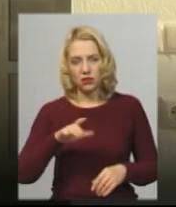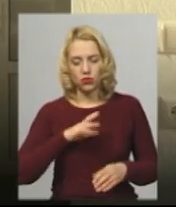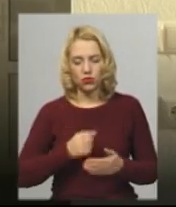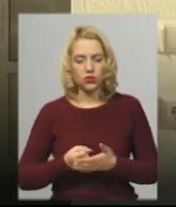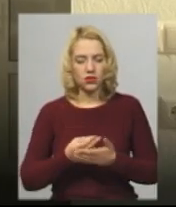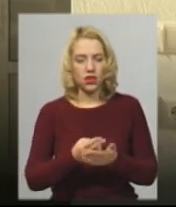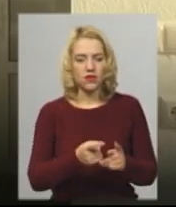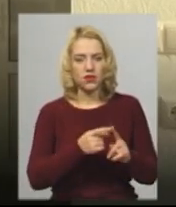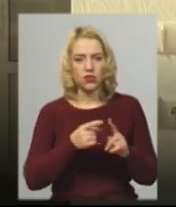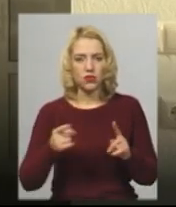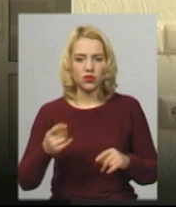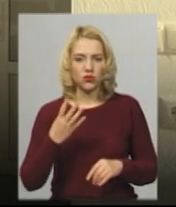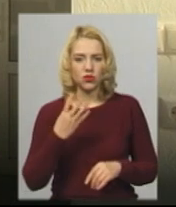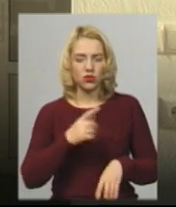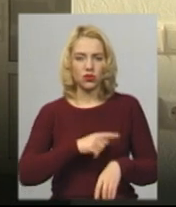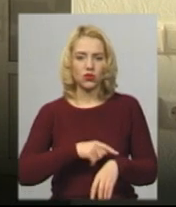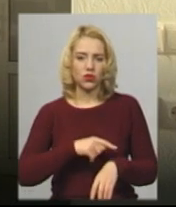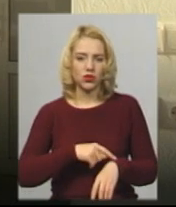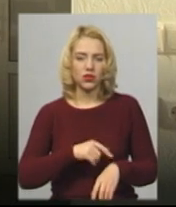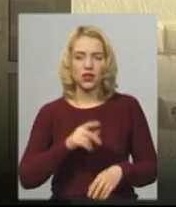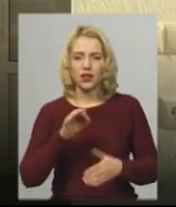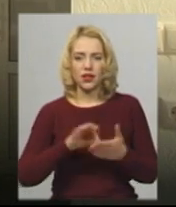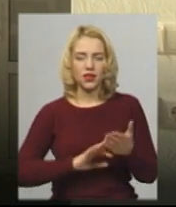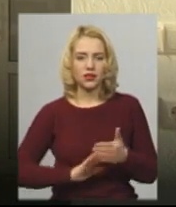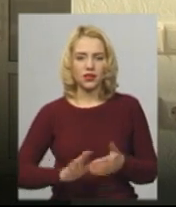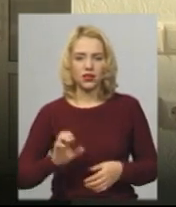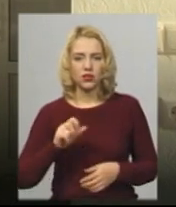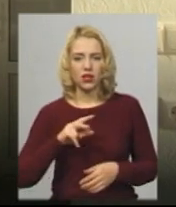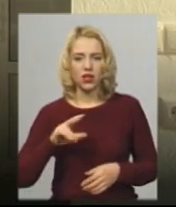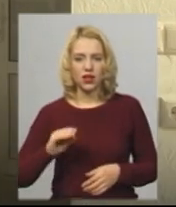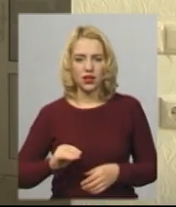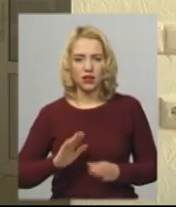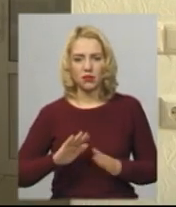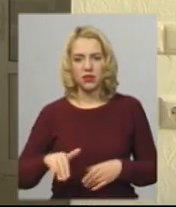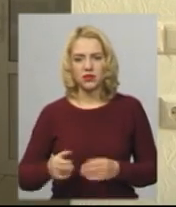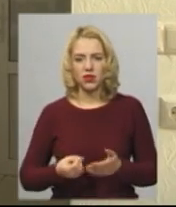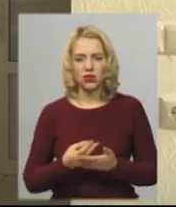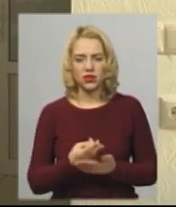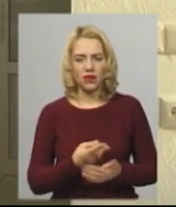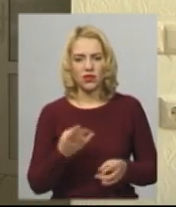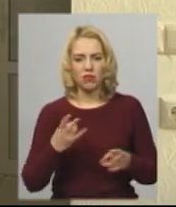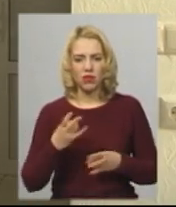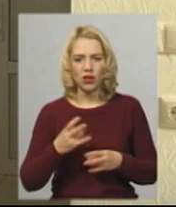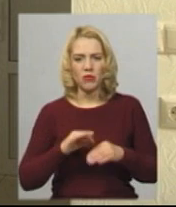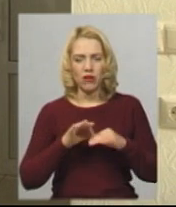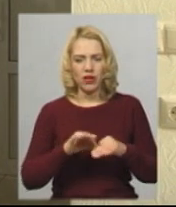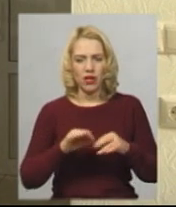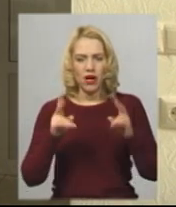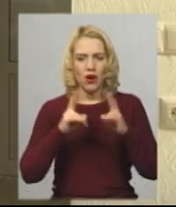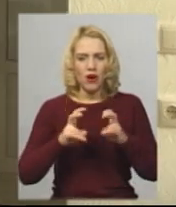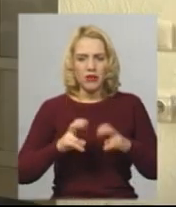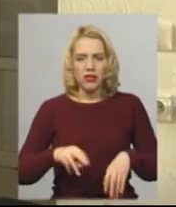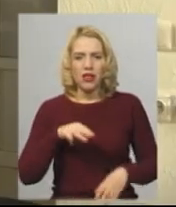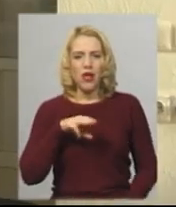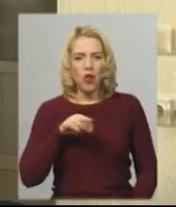протязі 4 годин, не зразу, але після доставки було проведено обстеження, комп'ютерна